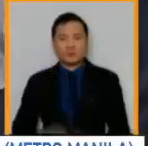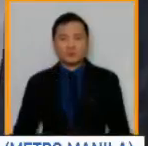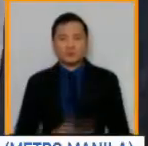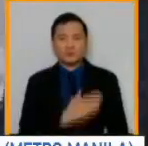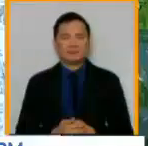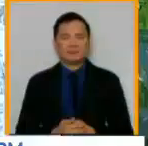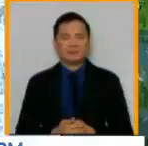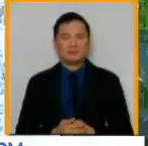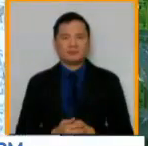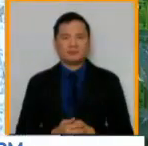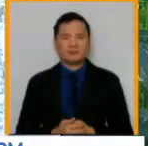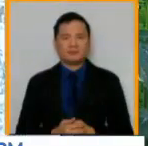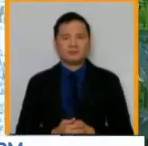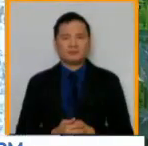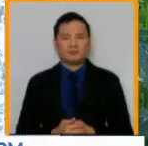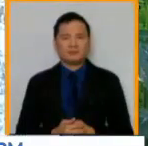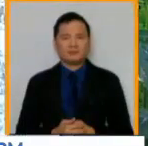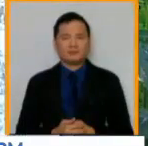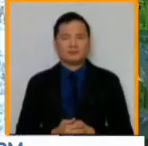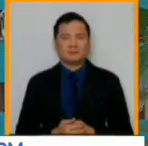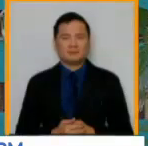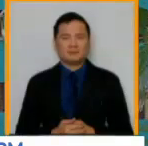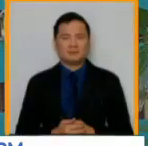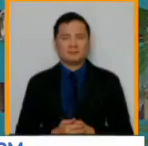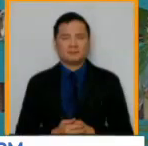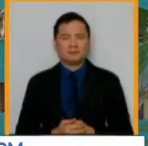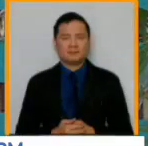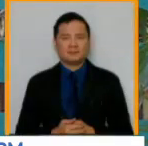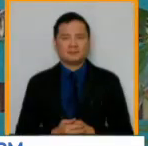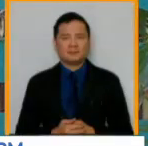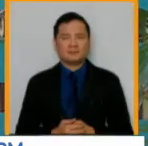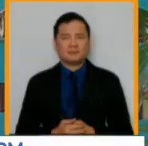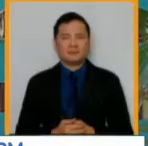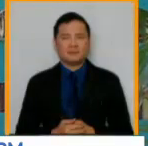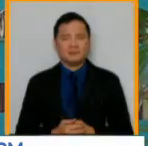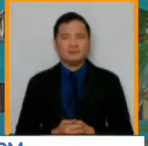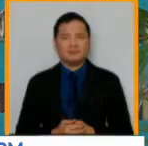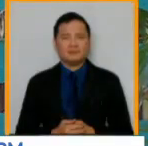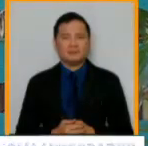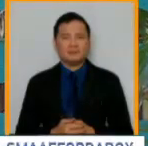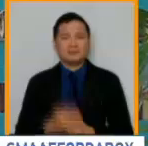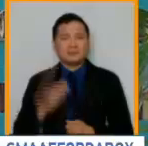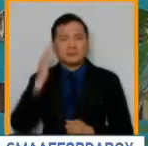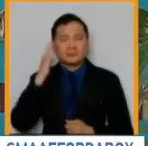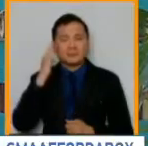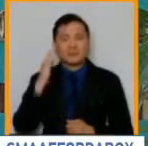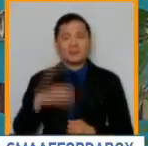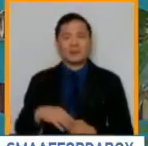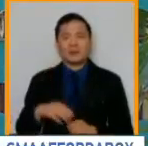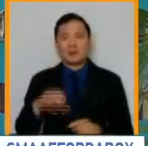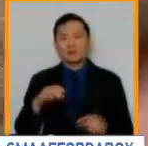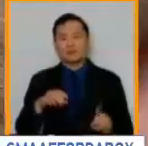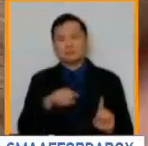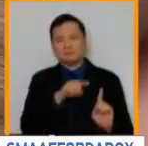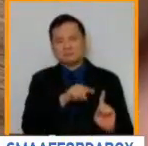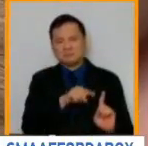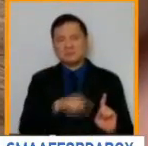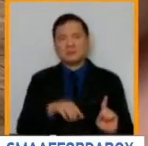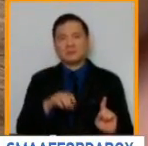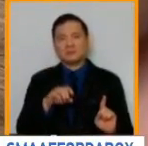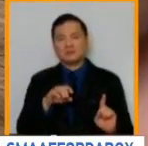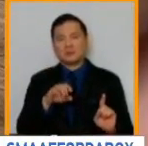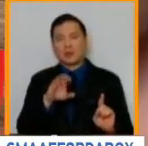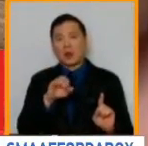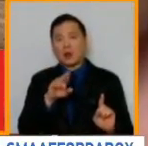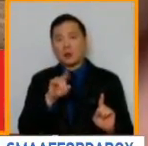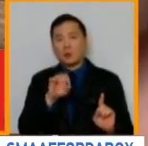sa Pilipino. Malungkot na binalita ni Bettina Carlos sa IG na nakaranas siya ng miscarriage. Nag-post si Bettina ng